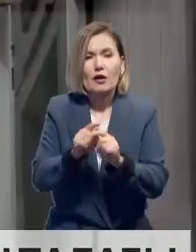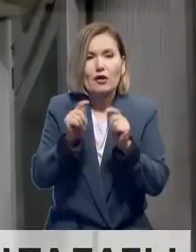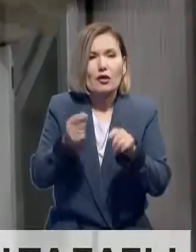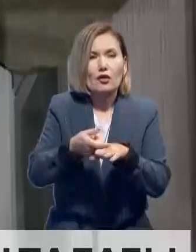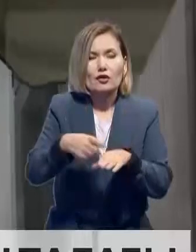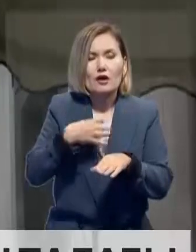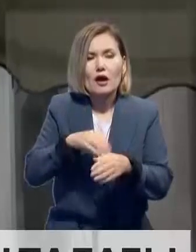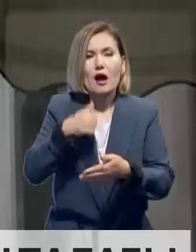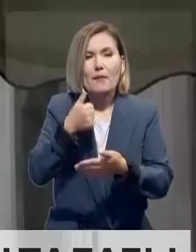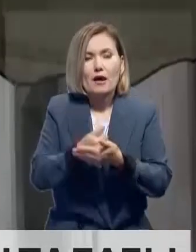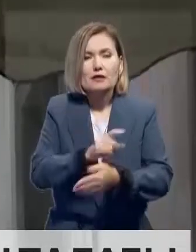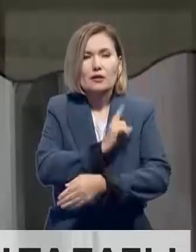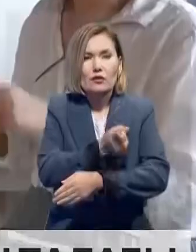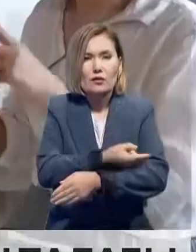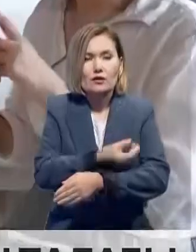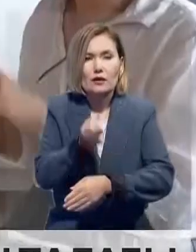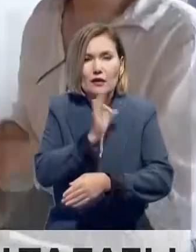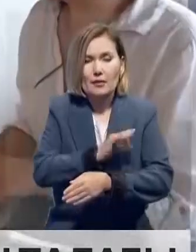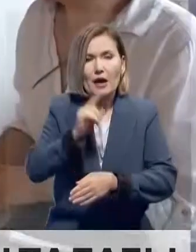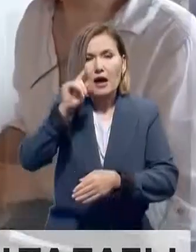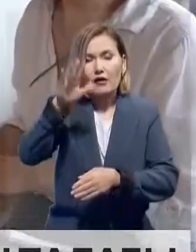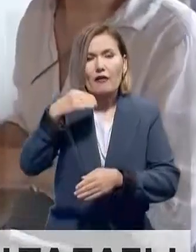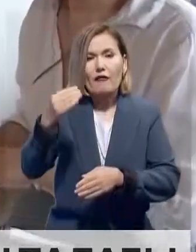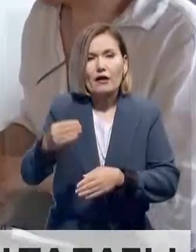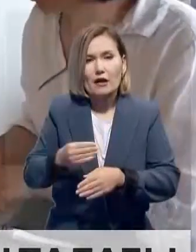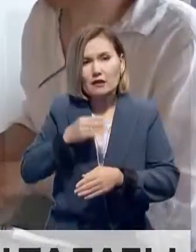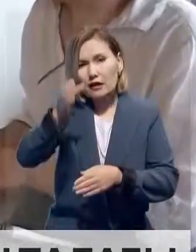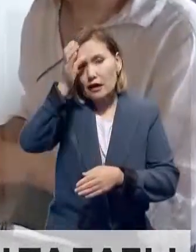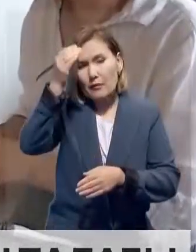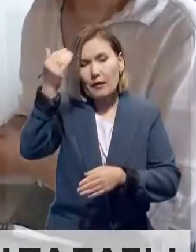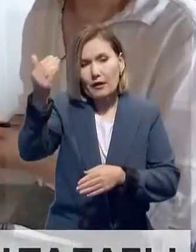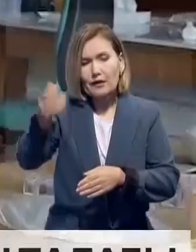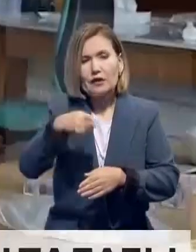алатын басты қуат көзінің бірі. Танымал француз климатологы